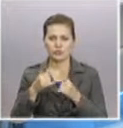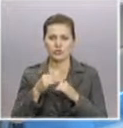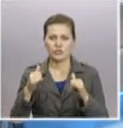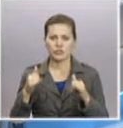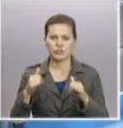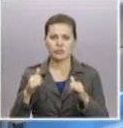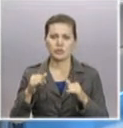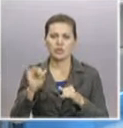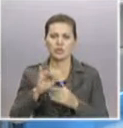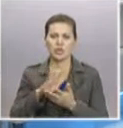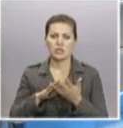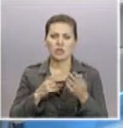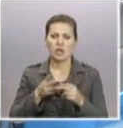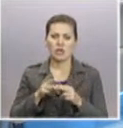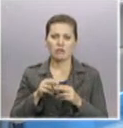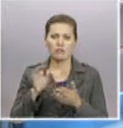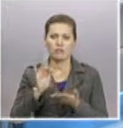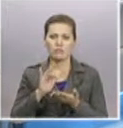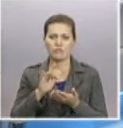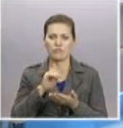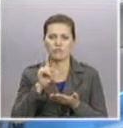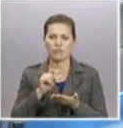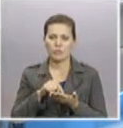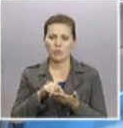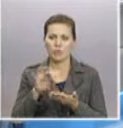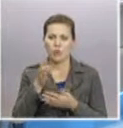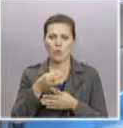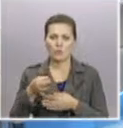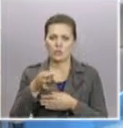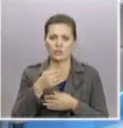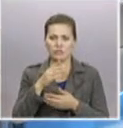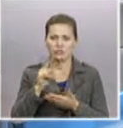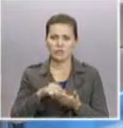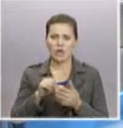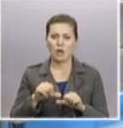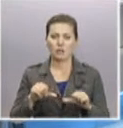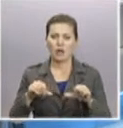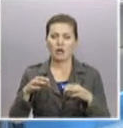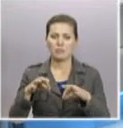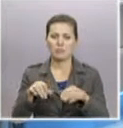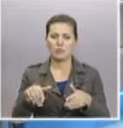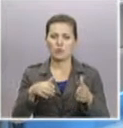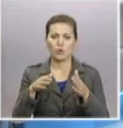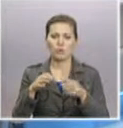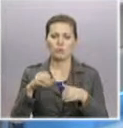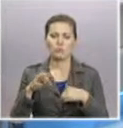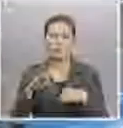расширена. Дальше это, конечно, вопросы области и вопросы Комитета автомобильных дорог по принадлежности.